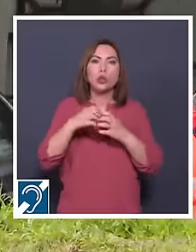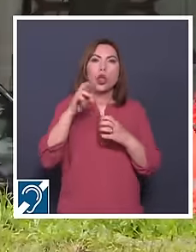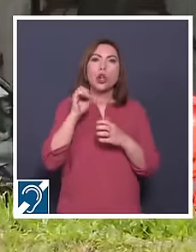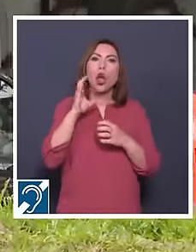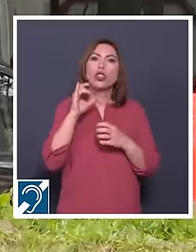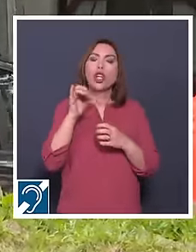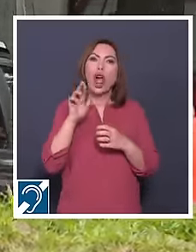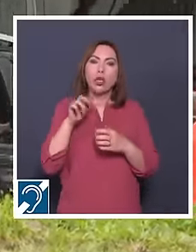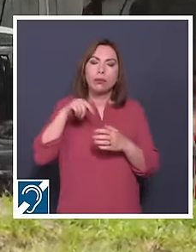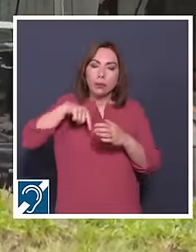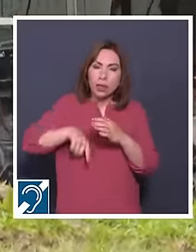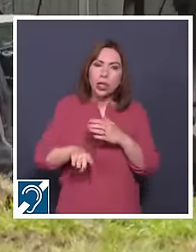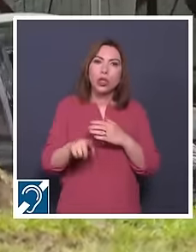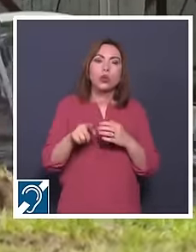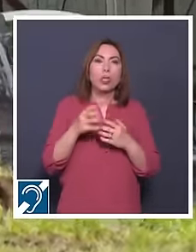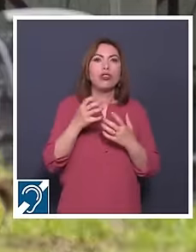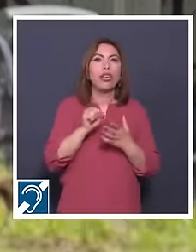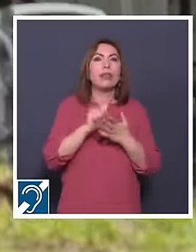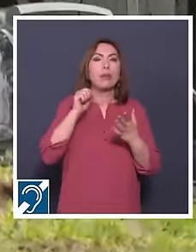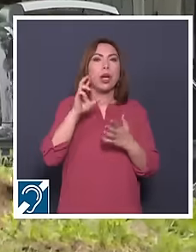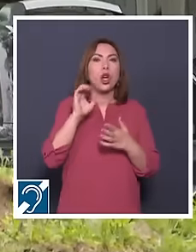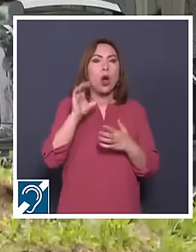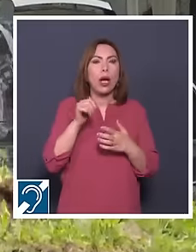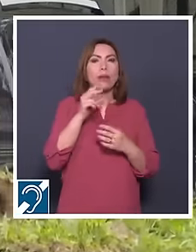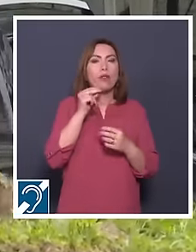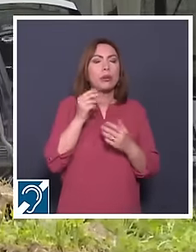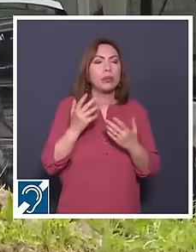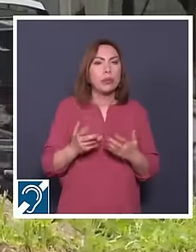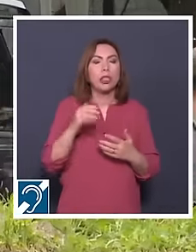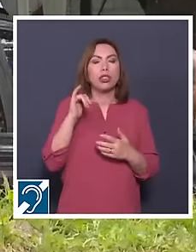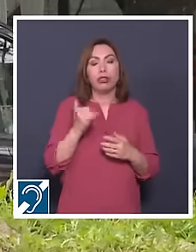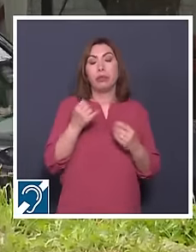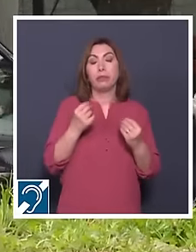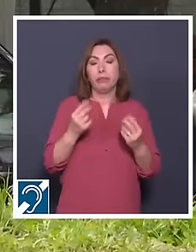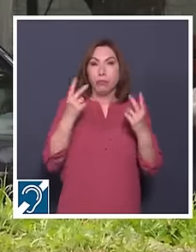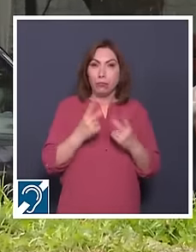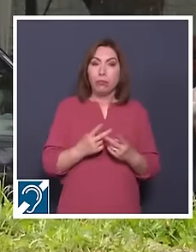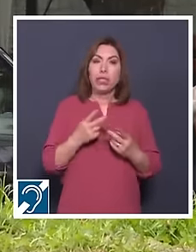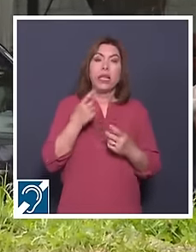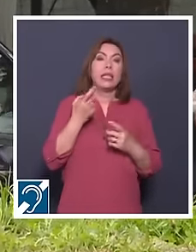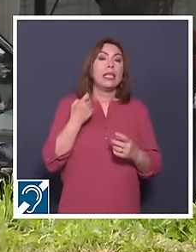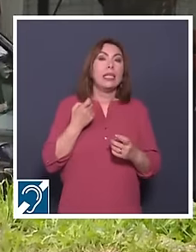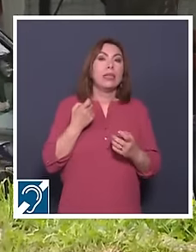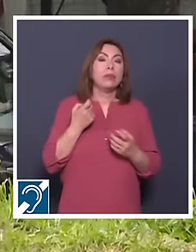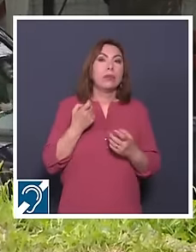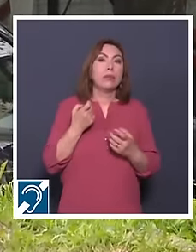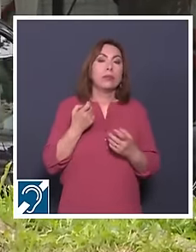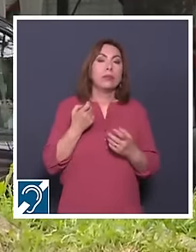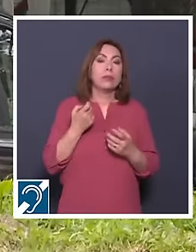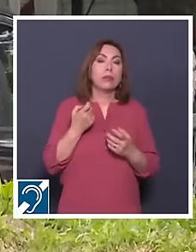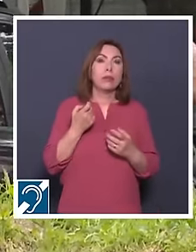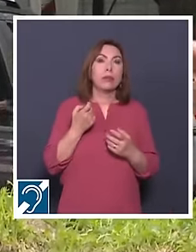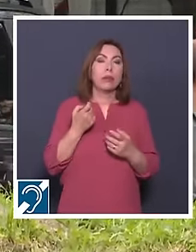rocilor din subteran, despre ce tip de rocă vorbim și, bineînțeles, în